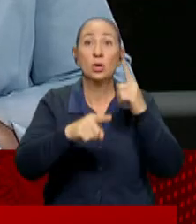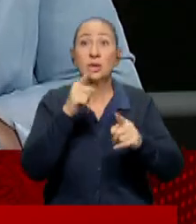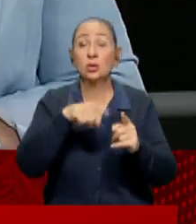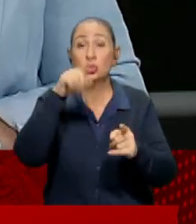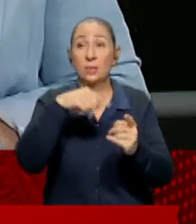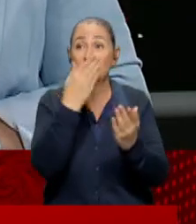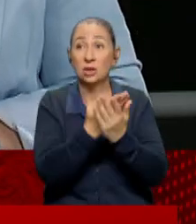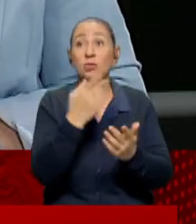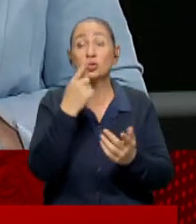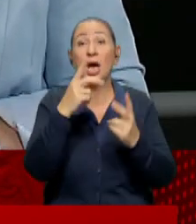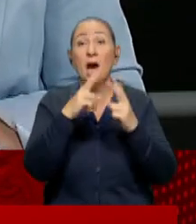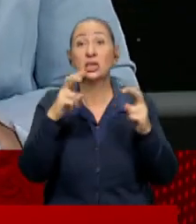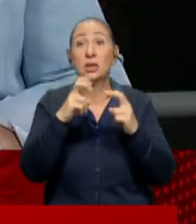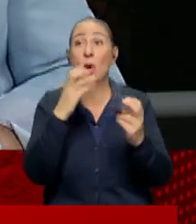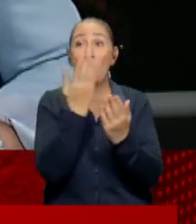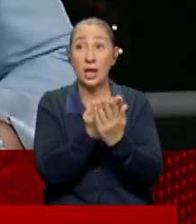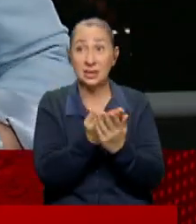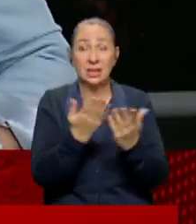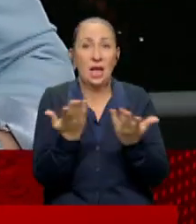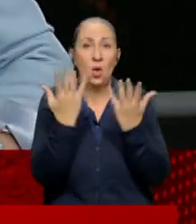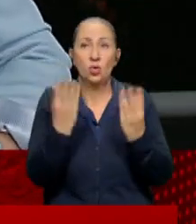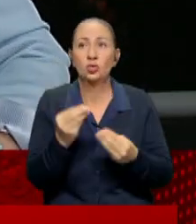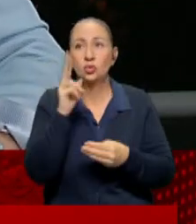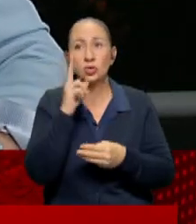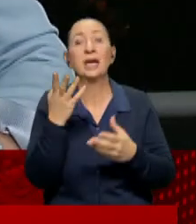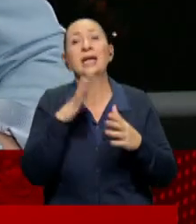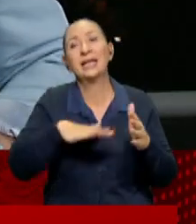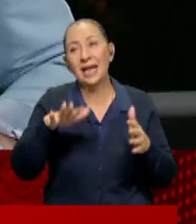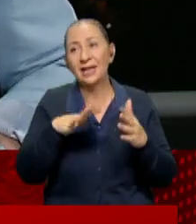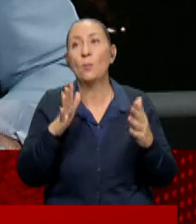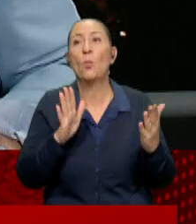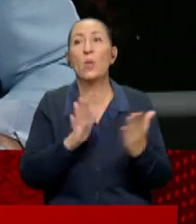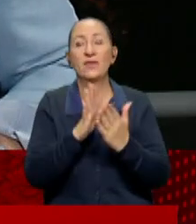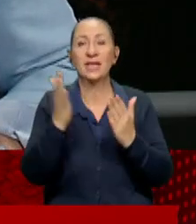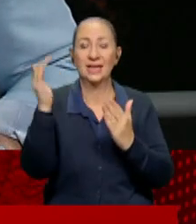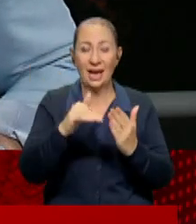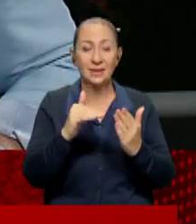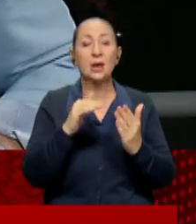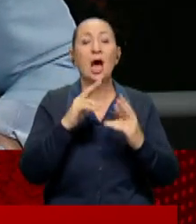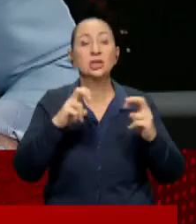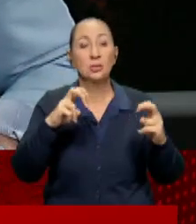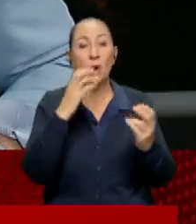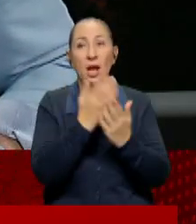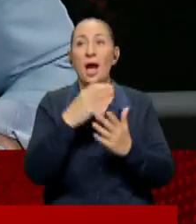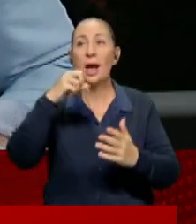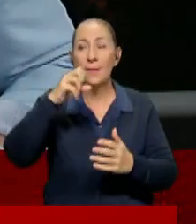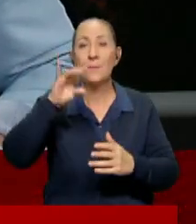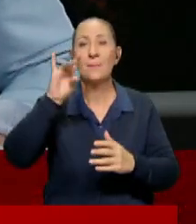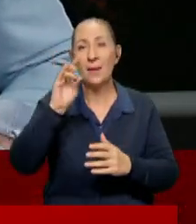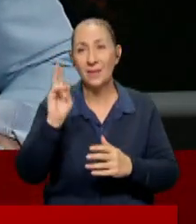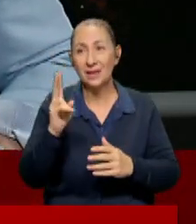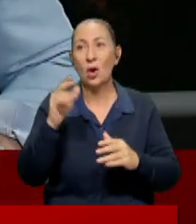gelecek. Diyorsunuz ki araştırma önergesi ne oluyor sonuçta? Genelde muhalefetten gelen araştırma önergesi AKP ve